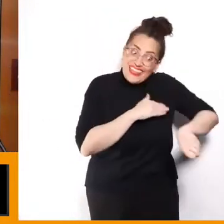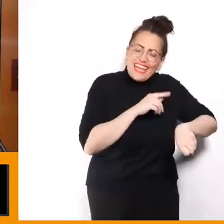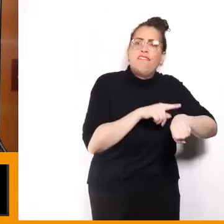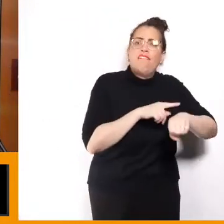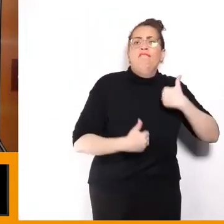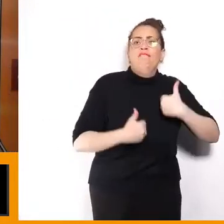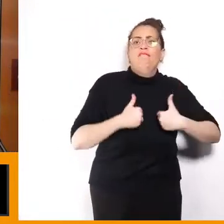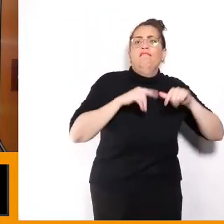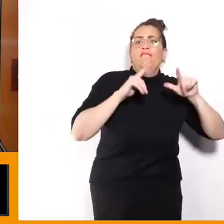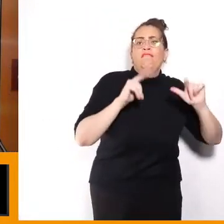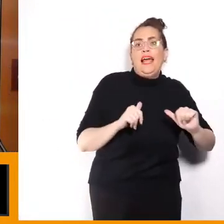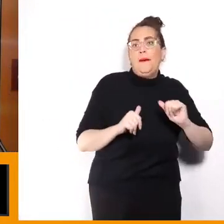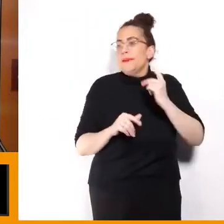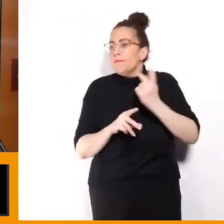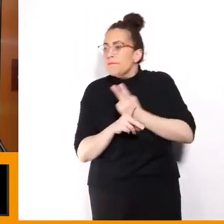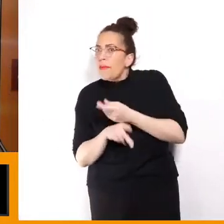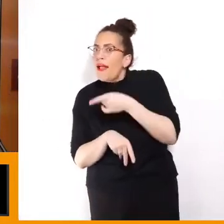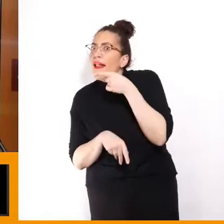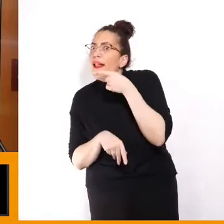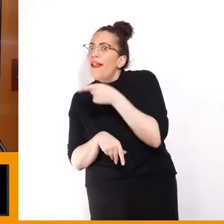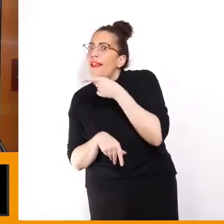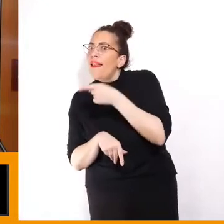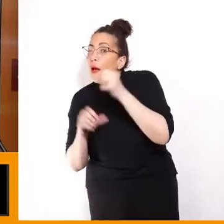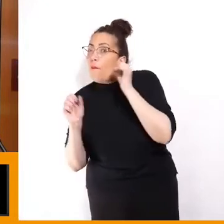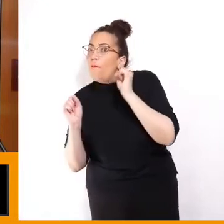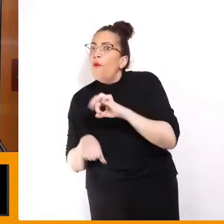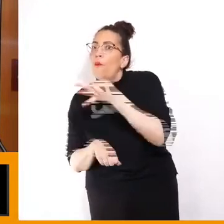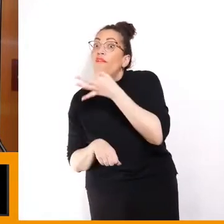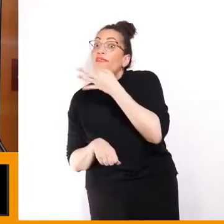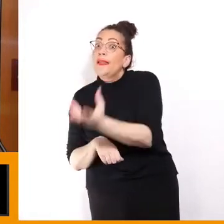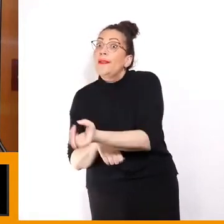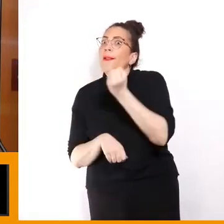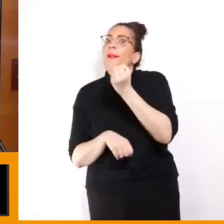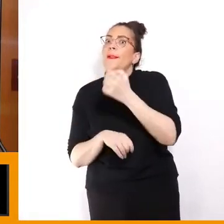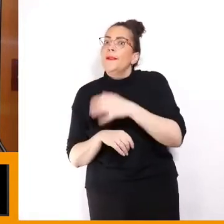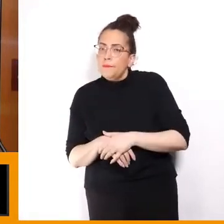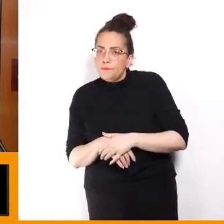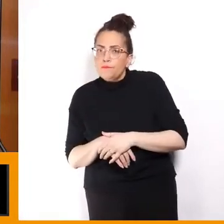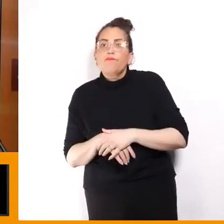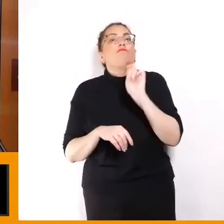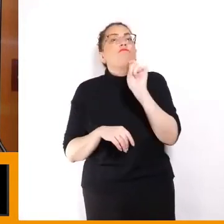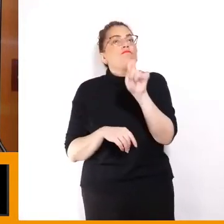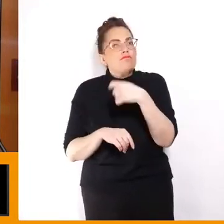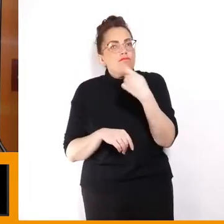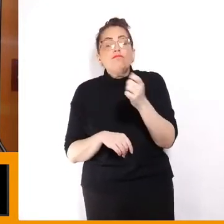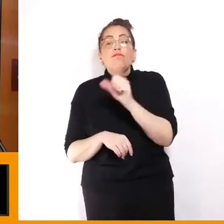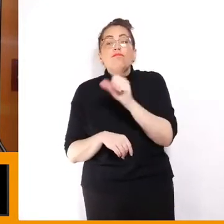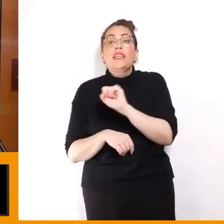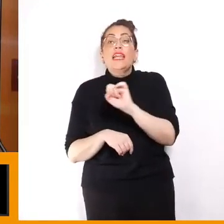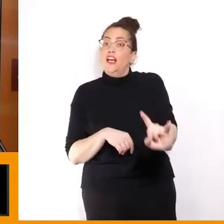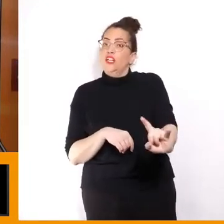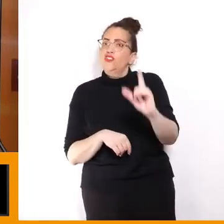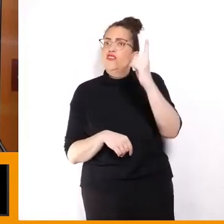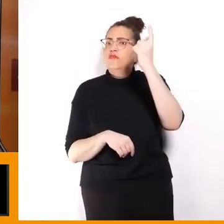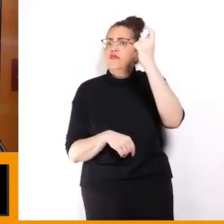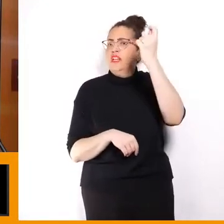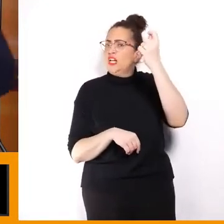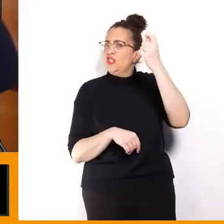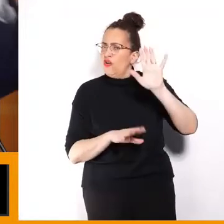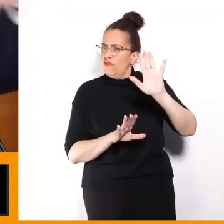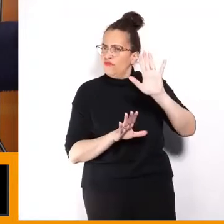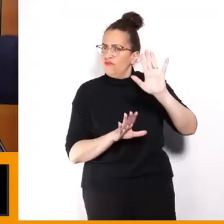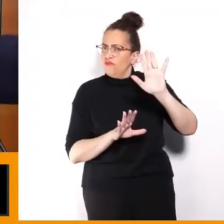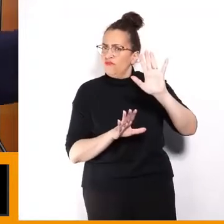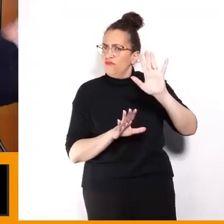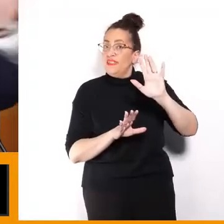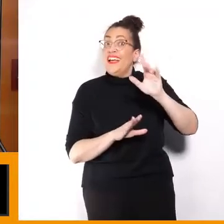concrète de mobilisation. Et tout ça, en dehors des moyens financiers concernant l'allocation adulte handicapé, rappelons qu'ils sont du ressort du